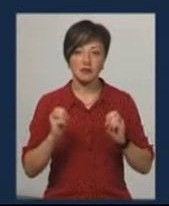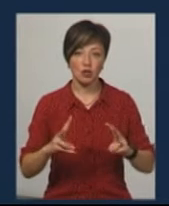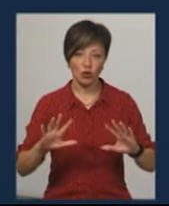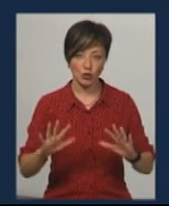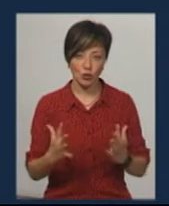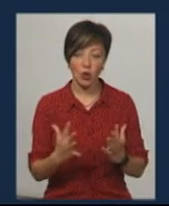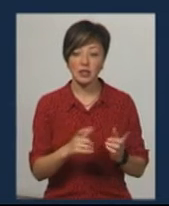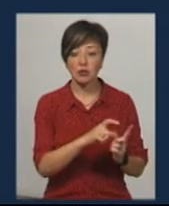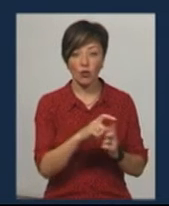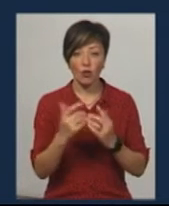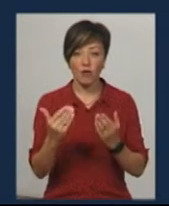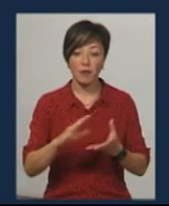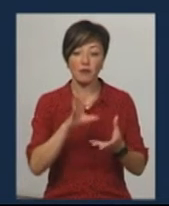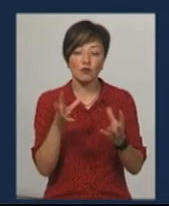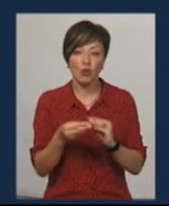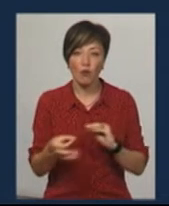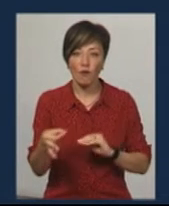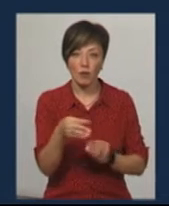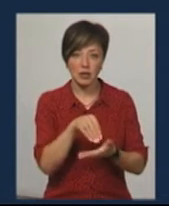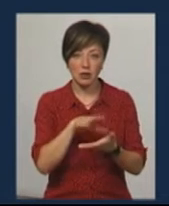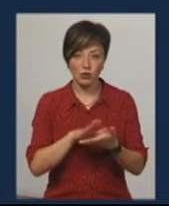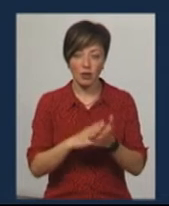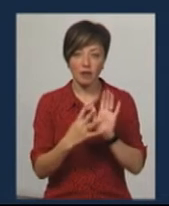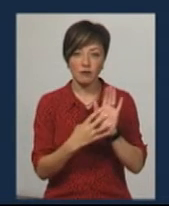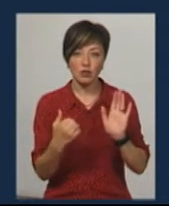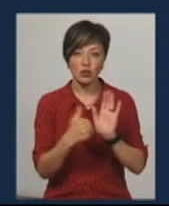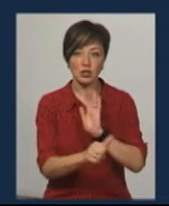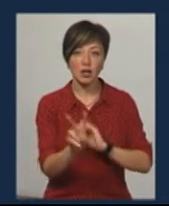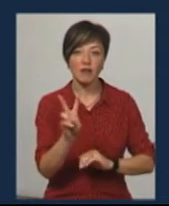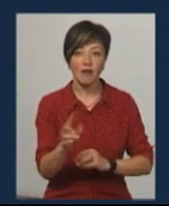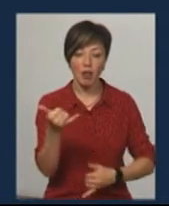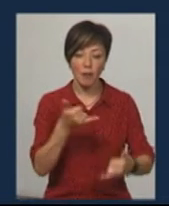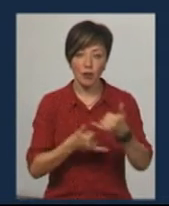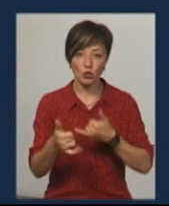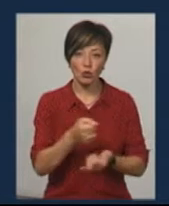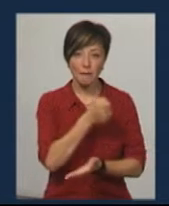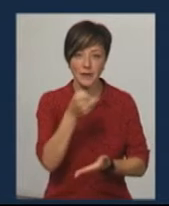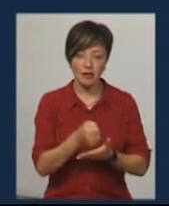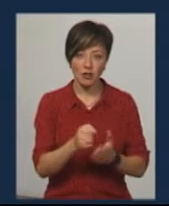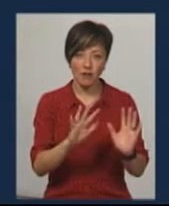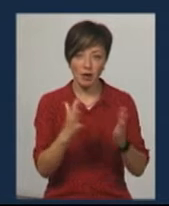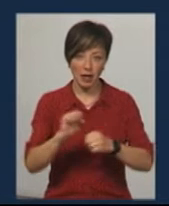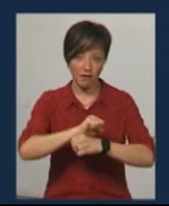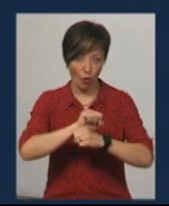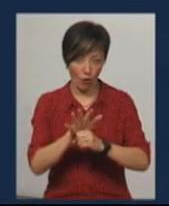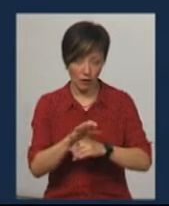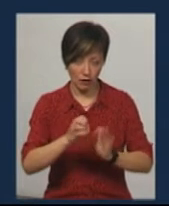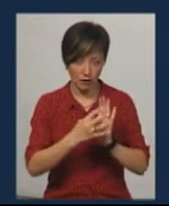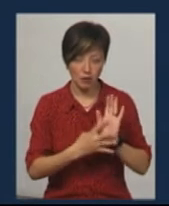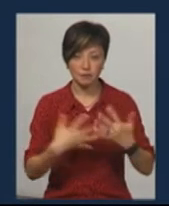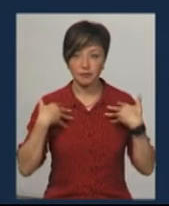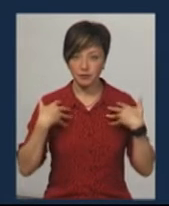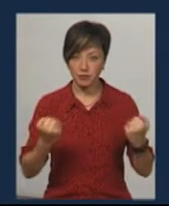ситуації. За її словами, всього в області зареєстровано 962 лабораторно підтверджених випадки COVID-19.